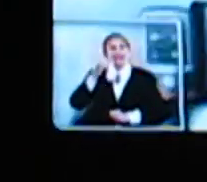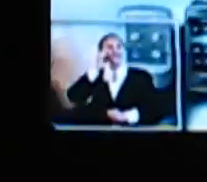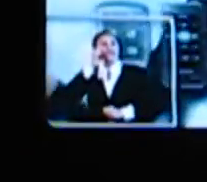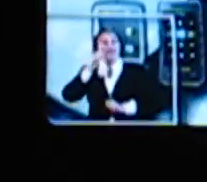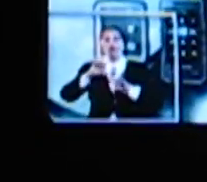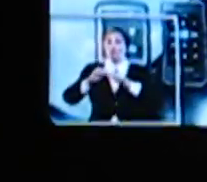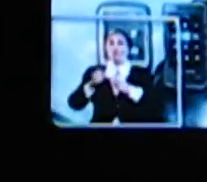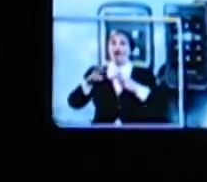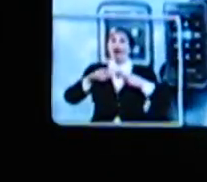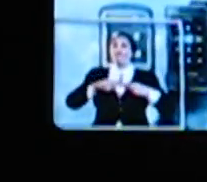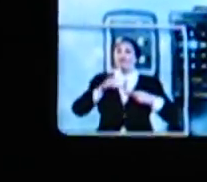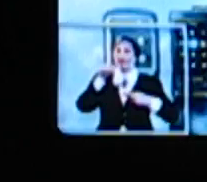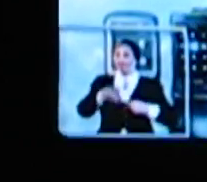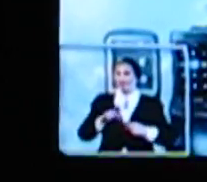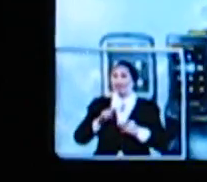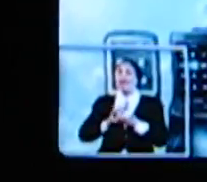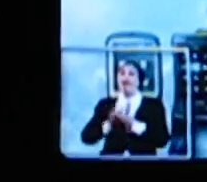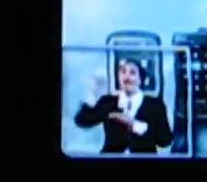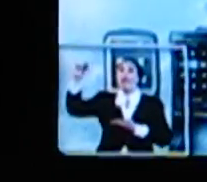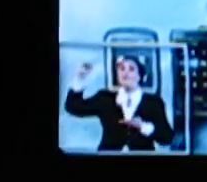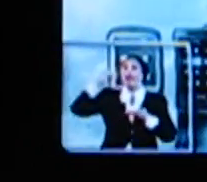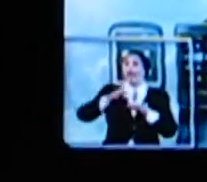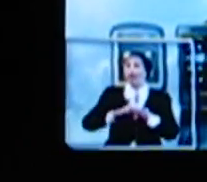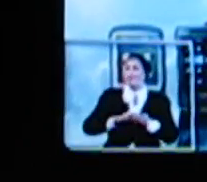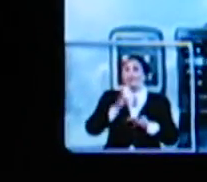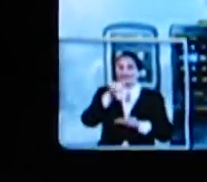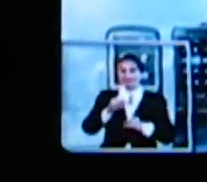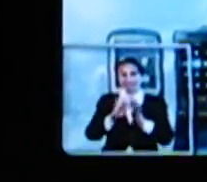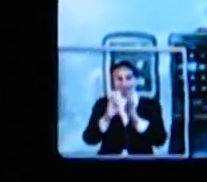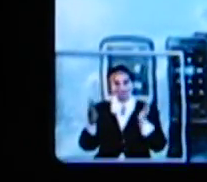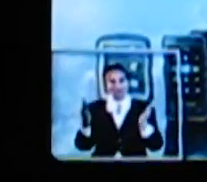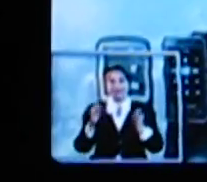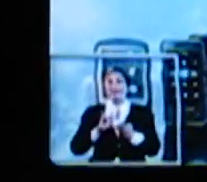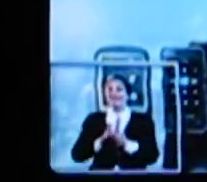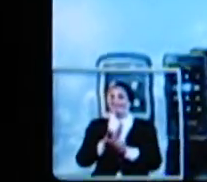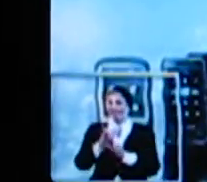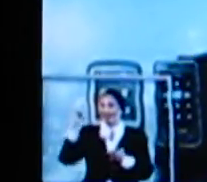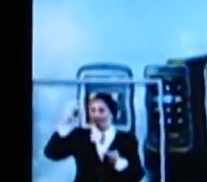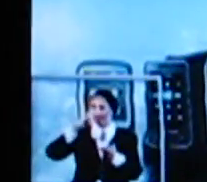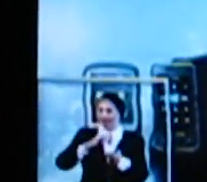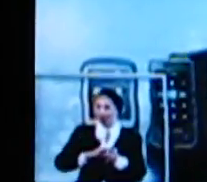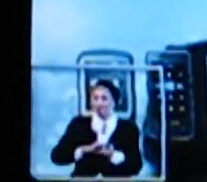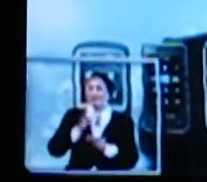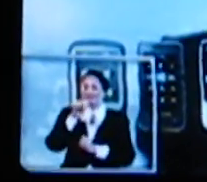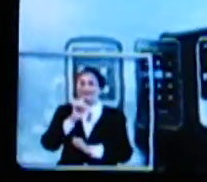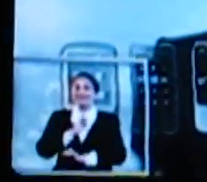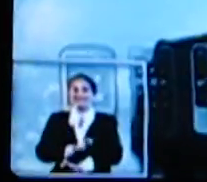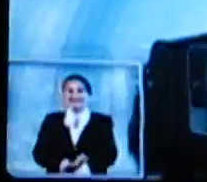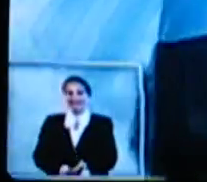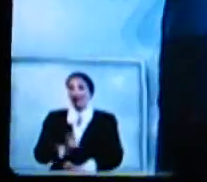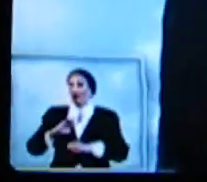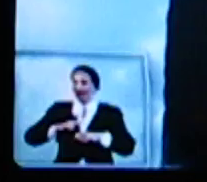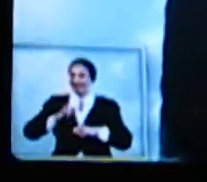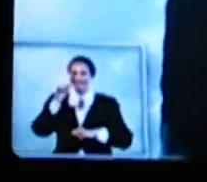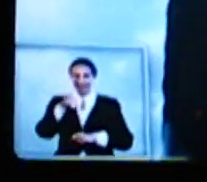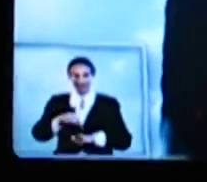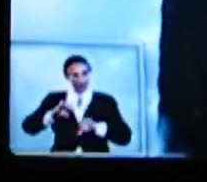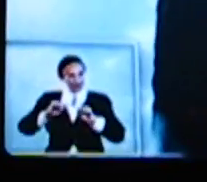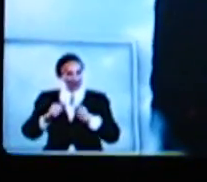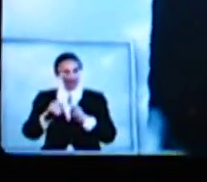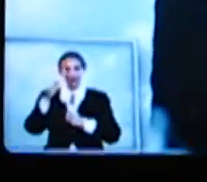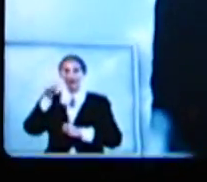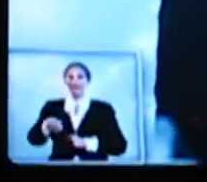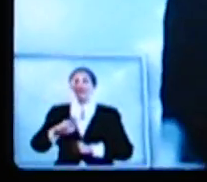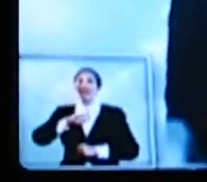أنواع التليفونات المحمولة طوال الرحلة وحتى فتح أبواب الطائرة بمحطة الوصول، كما أنه